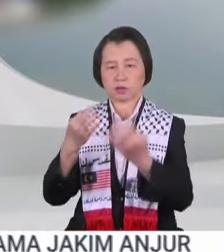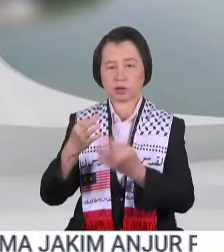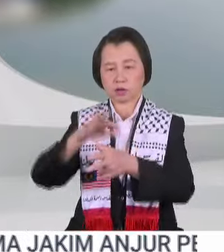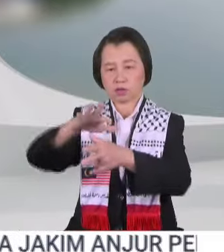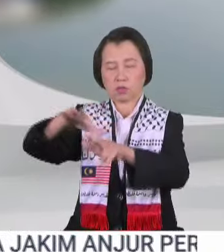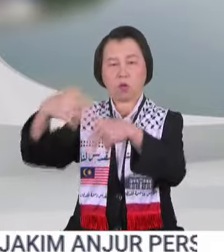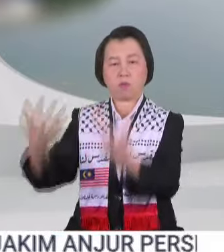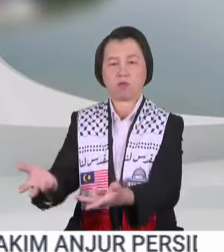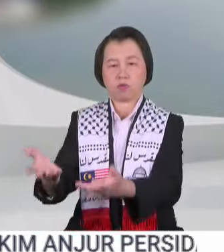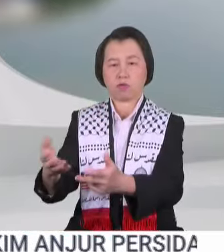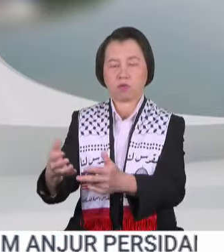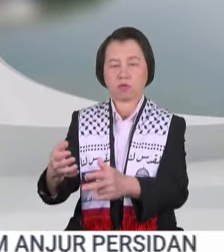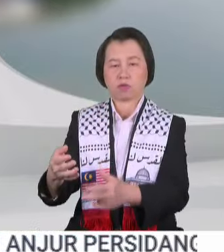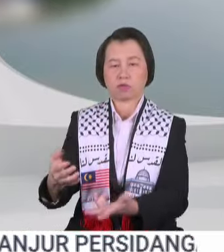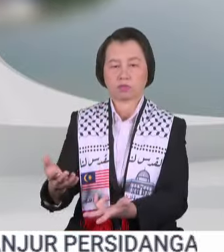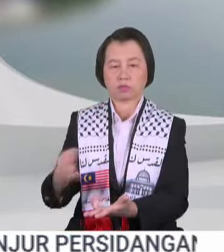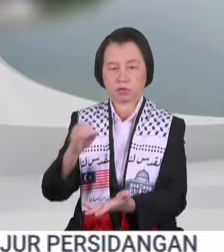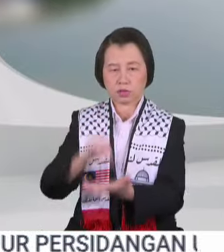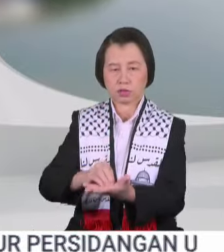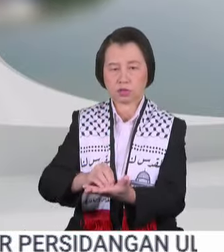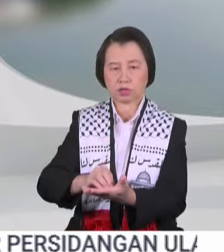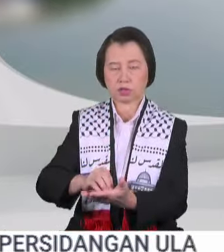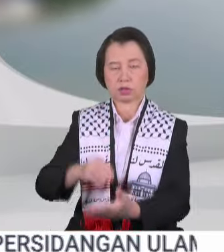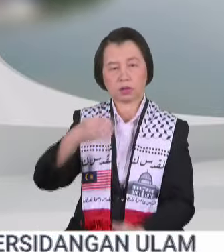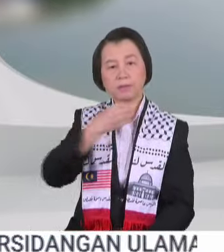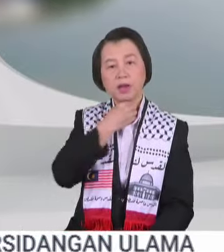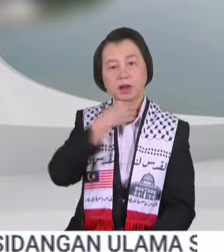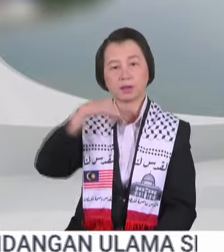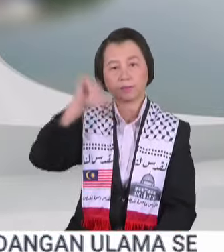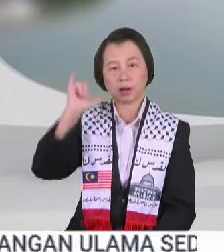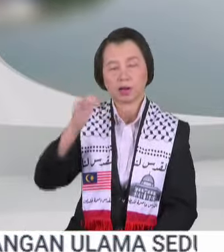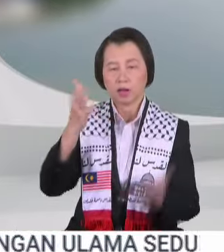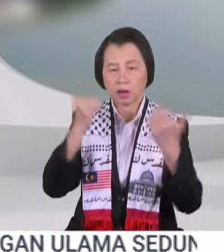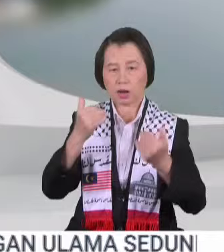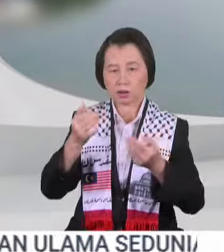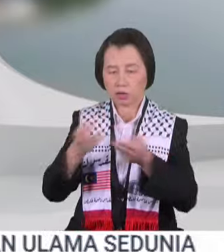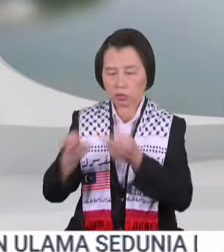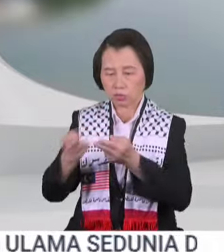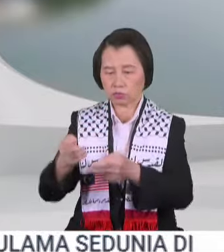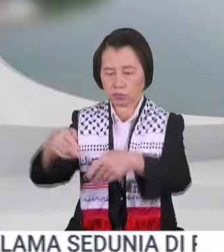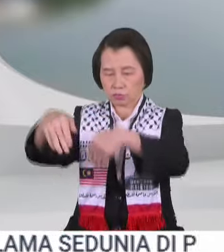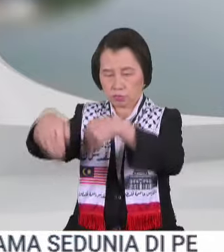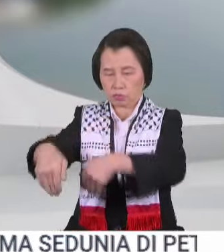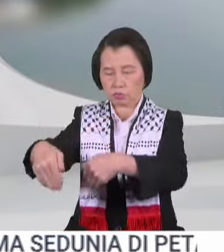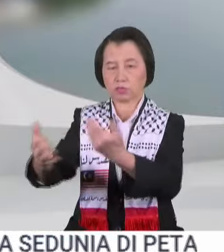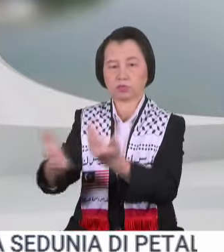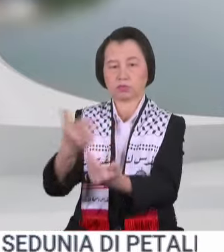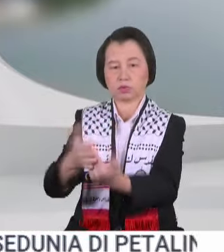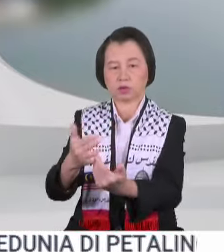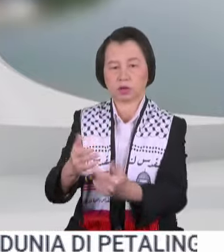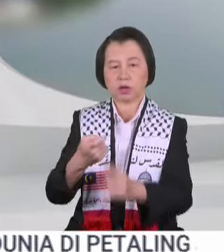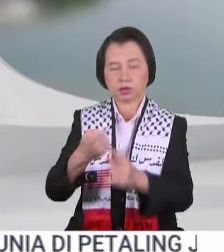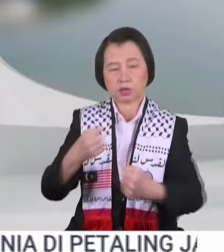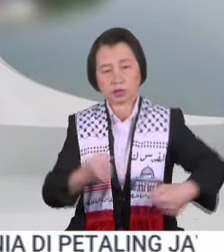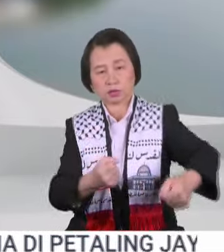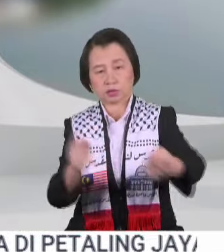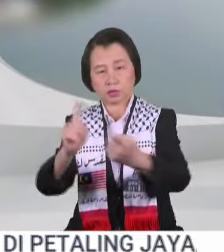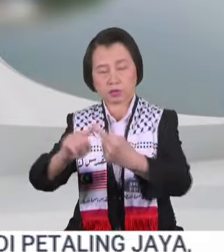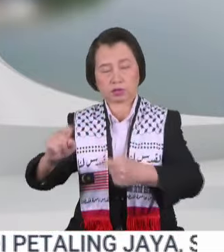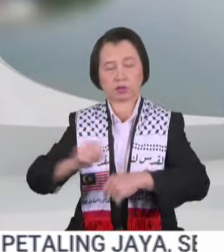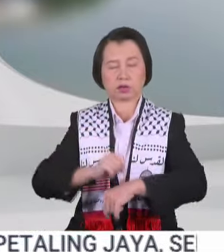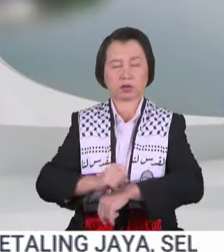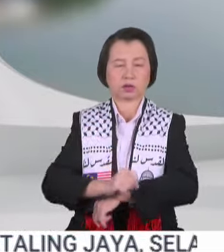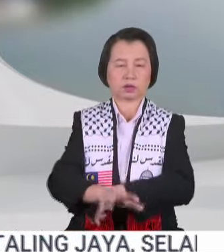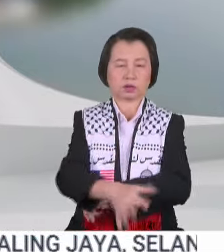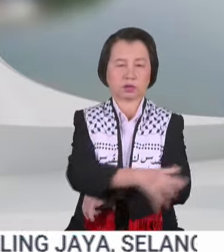yang terkorban dalam nahas helikopter di Lumut semalam. Semoga urusan pengebumian dipermudahkan. Dari sungai hingga ke